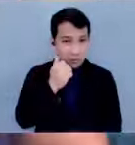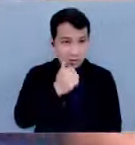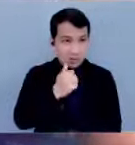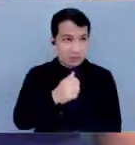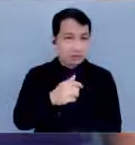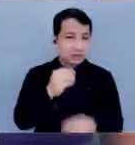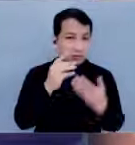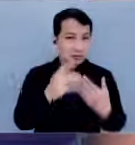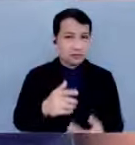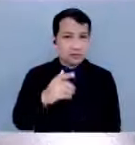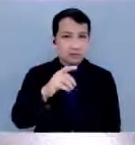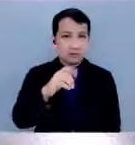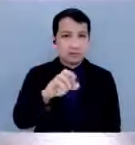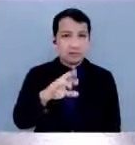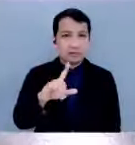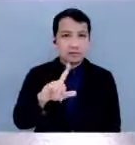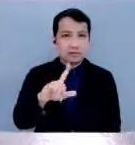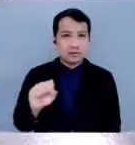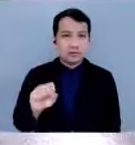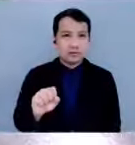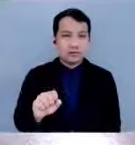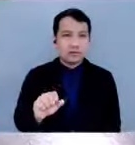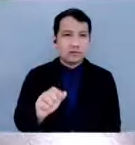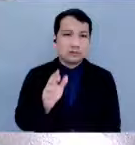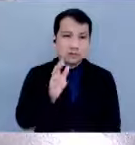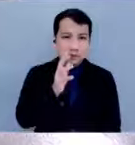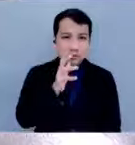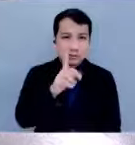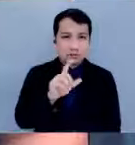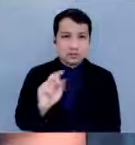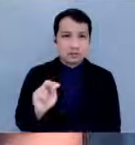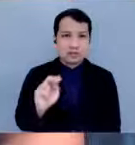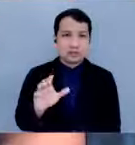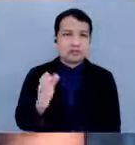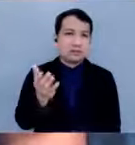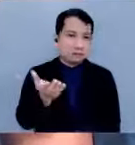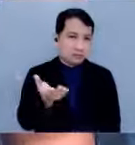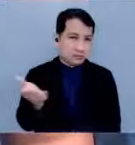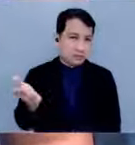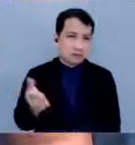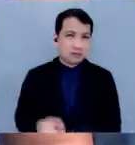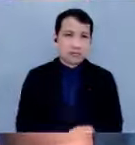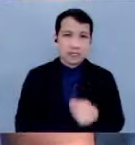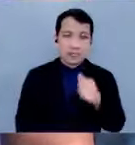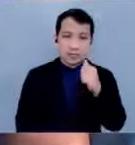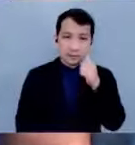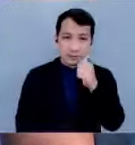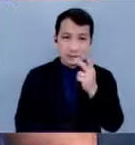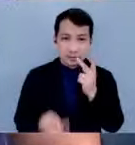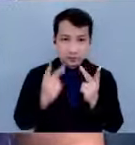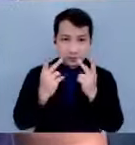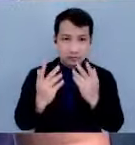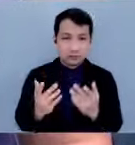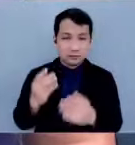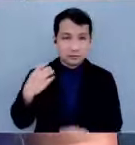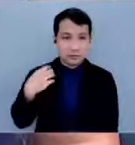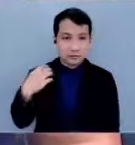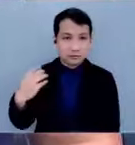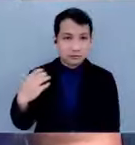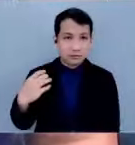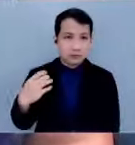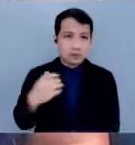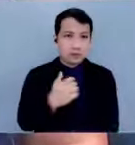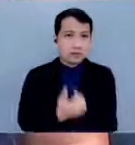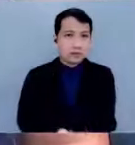Lema Diaz, shout out! Mami Lem. Ayun! Grabe. Ito mga bisita natin, ayan, ang kanilang coach, syempre, isang empowered